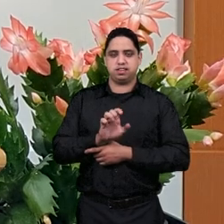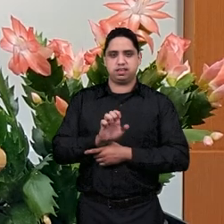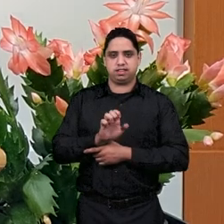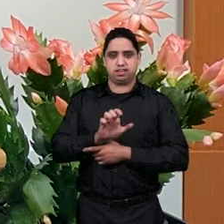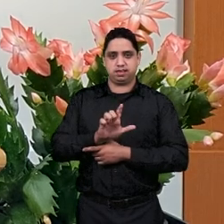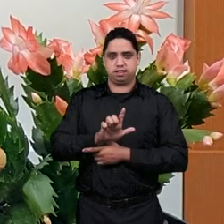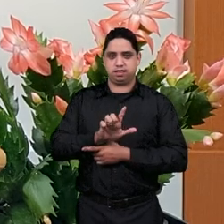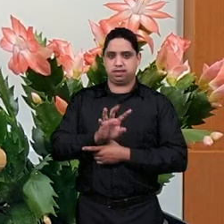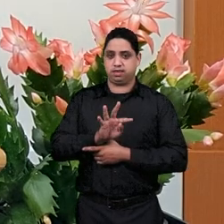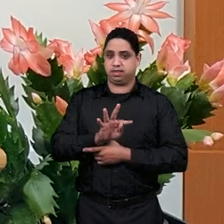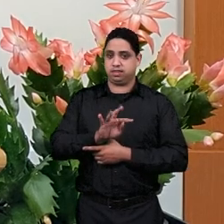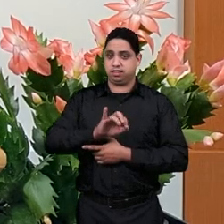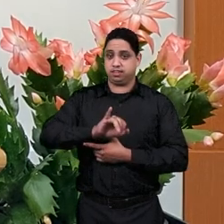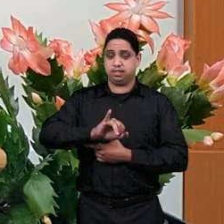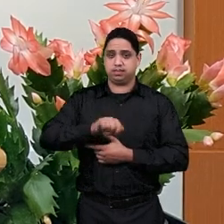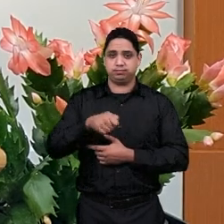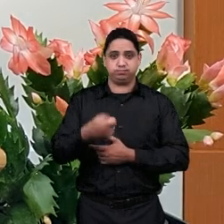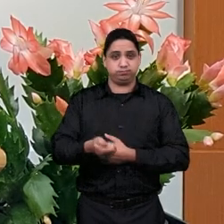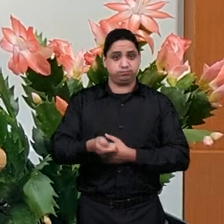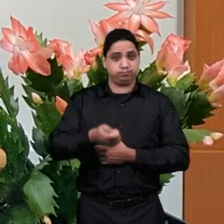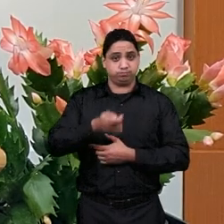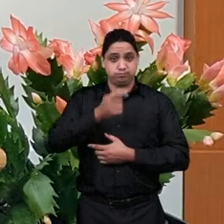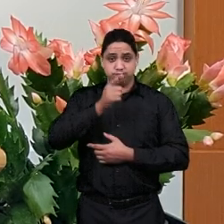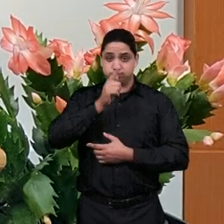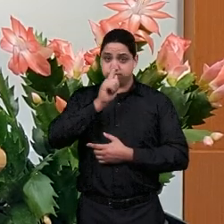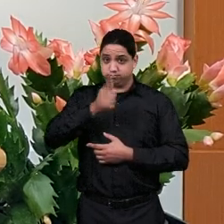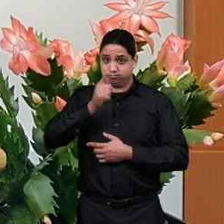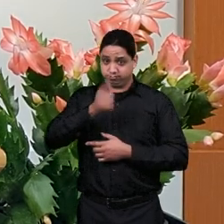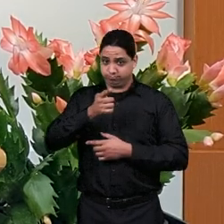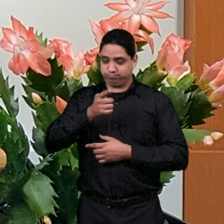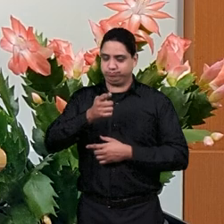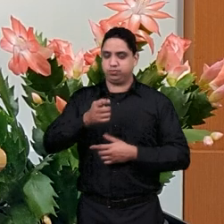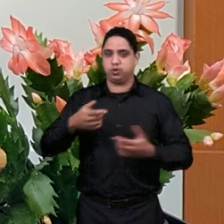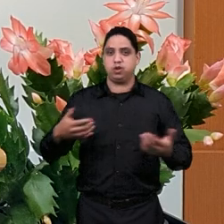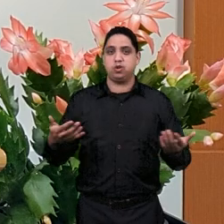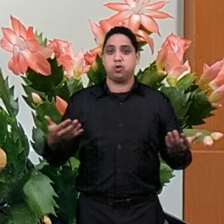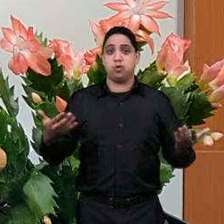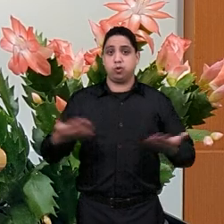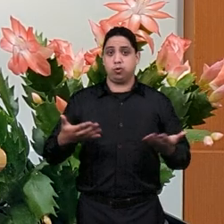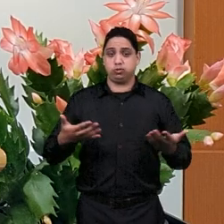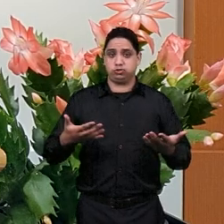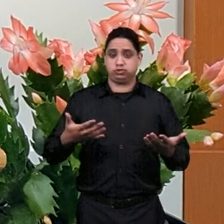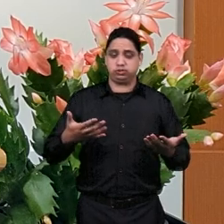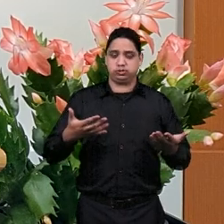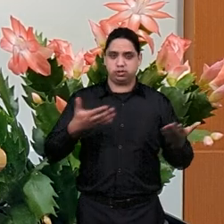Aujourd'hui, dimanche, le 16 août,